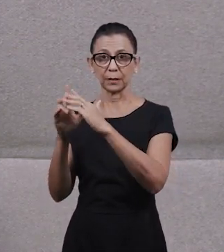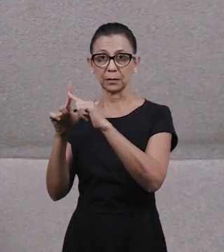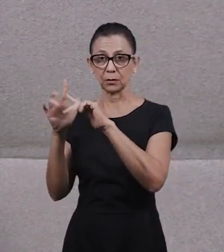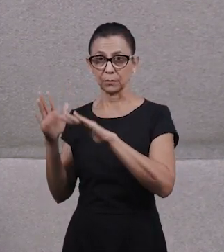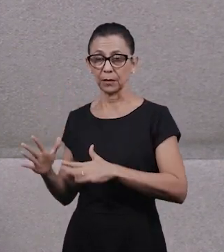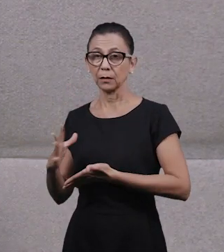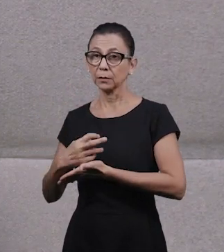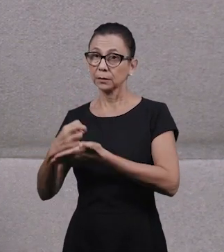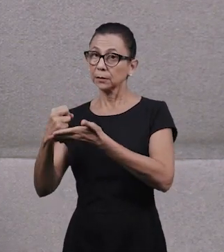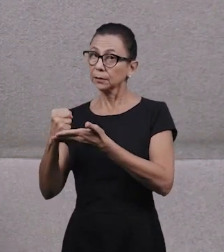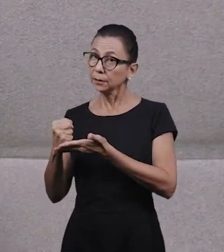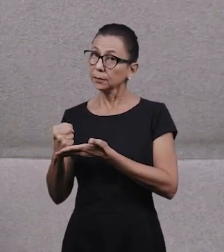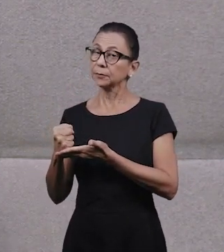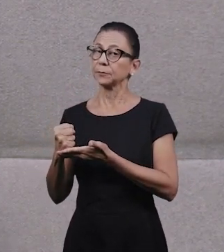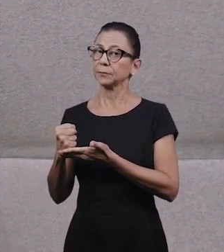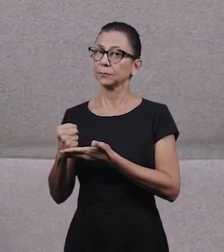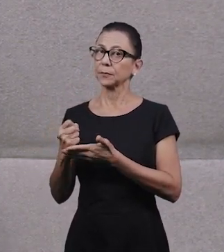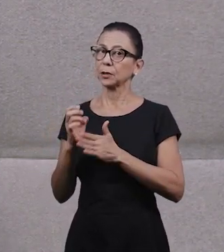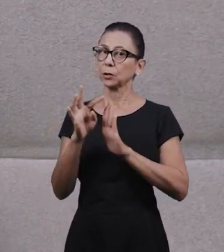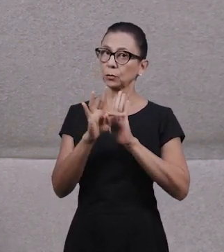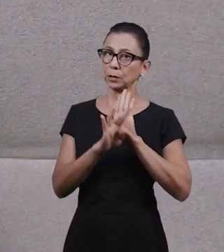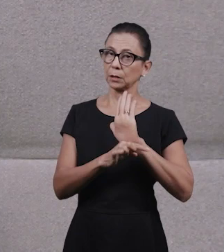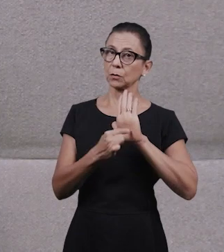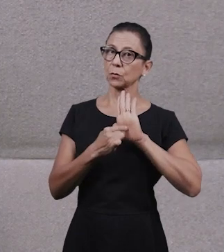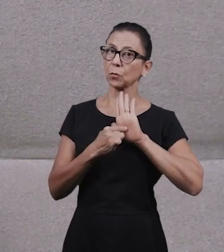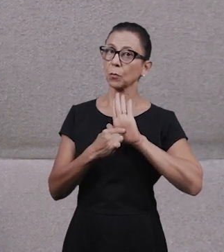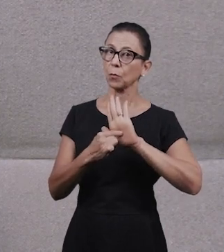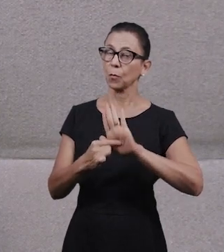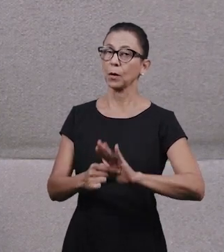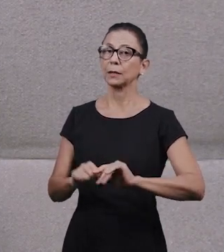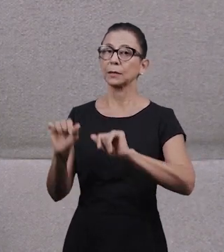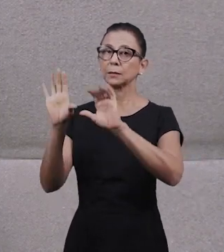texte, qu'il viendra sur les nuages